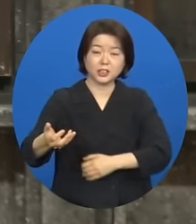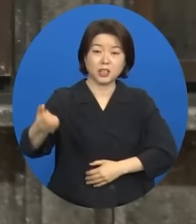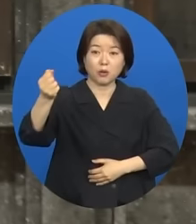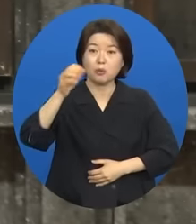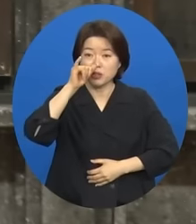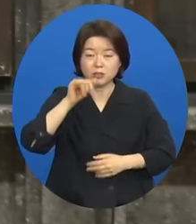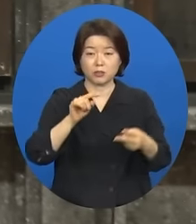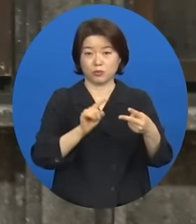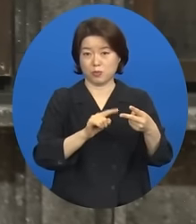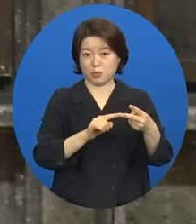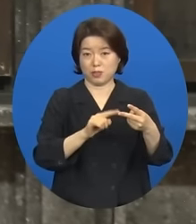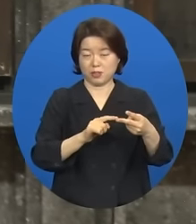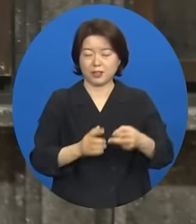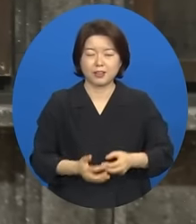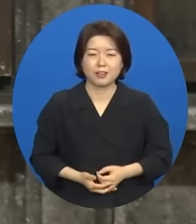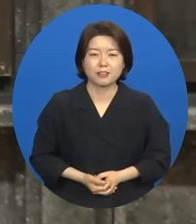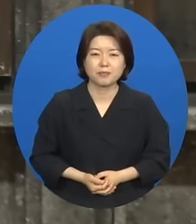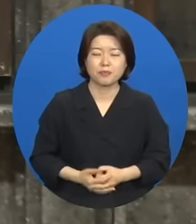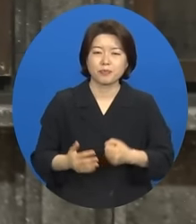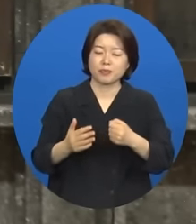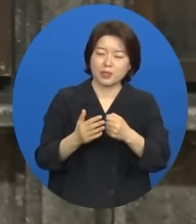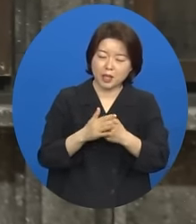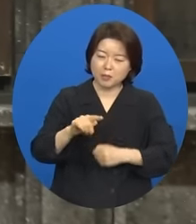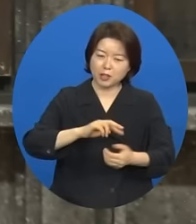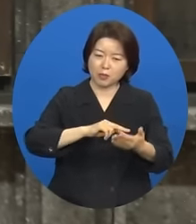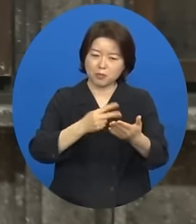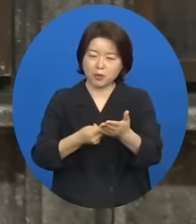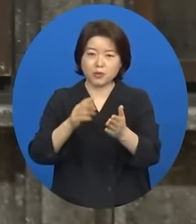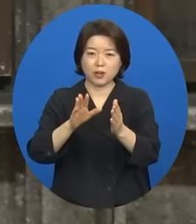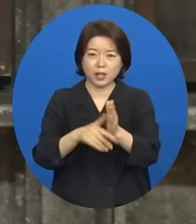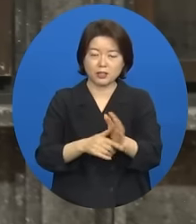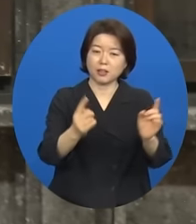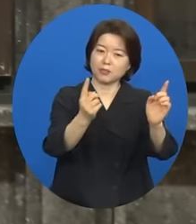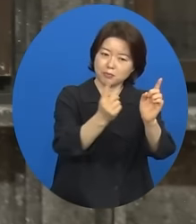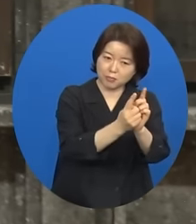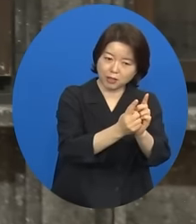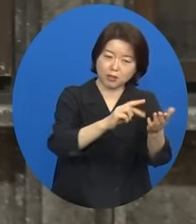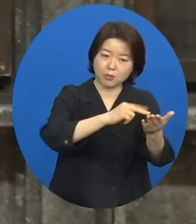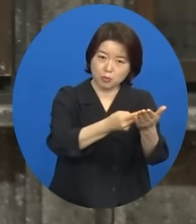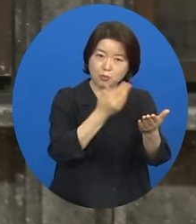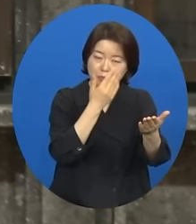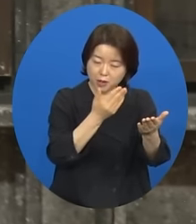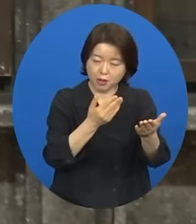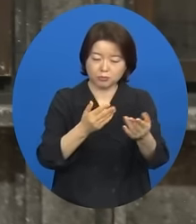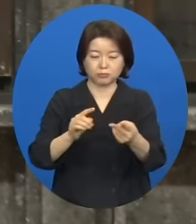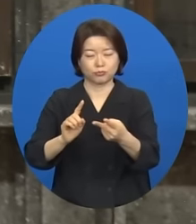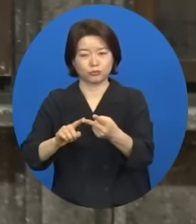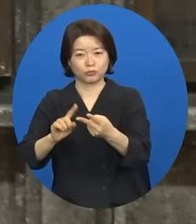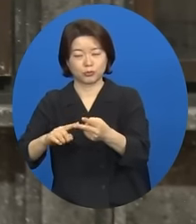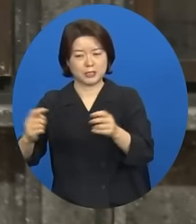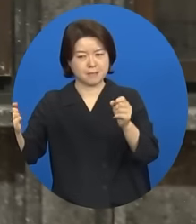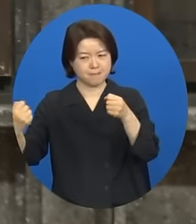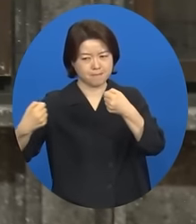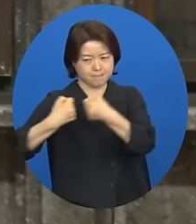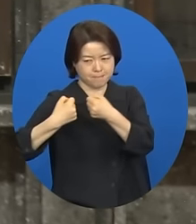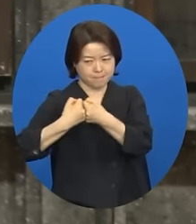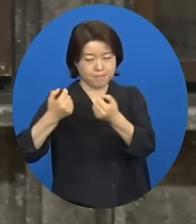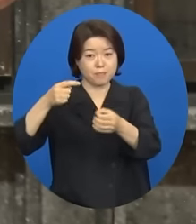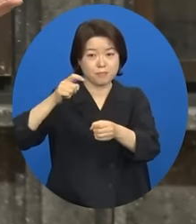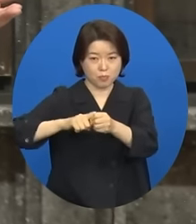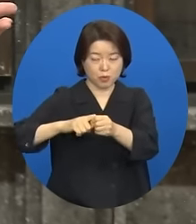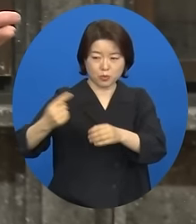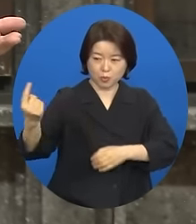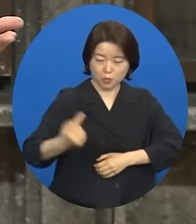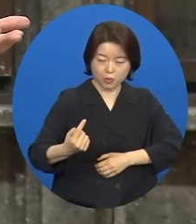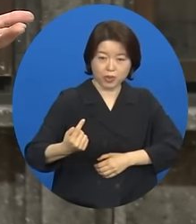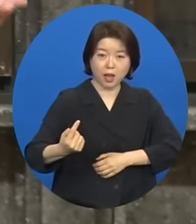있어요. 그러니까 이걸 번역을 할 때 만나다라고 번역할 수도 있고, 다투려고 치려고